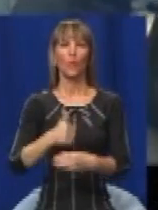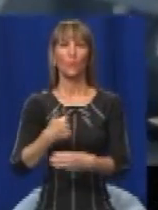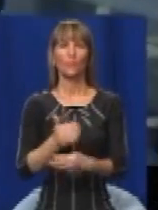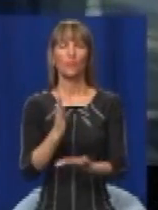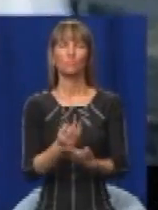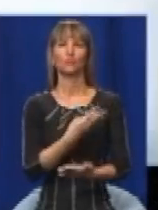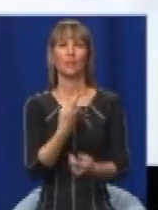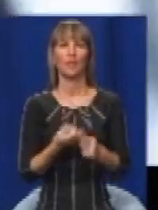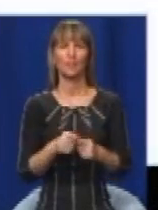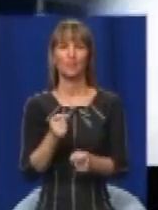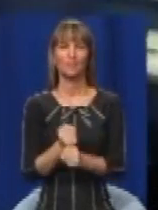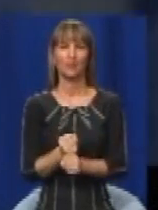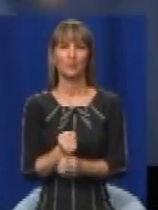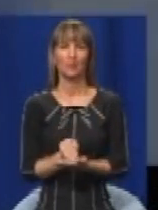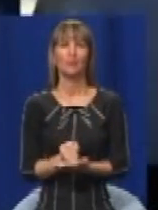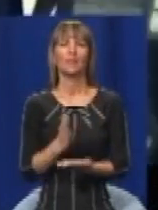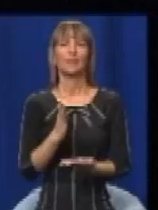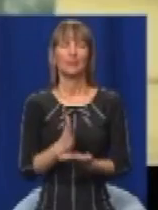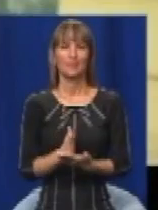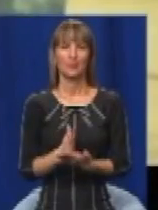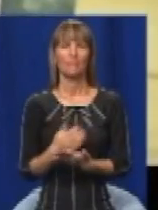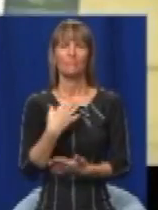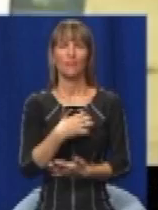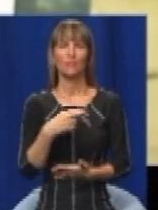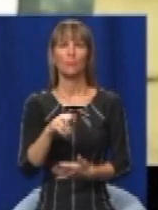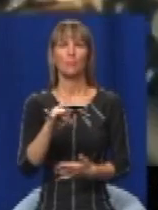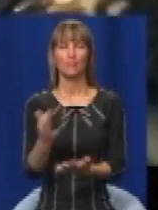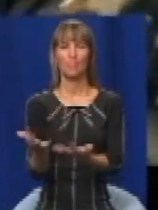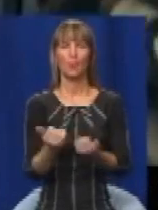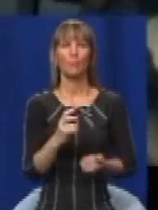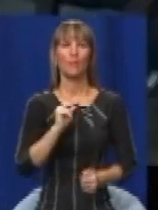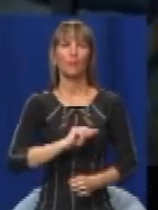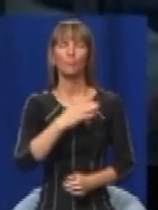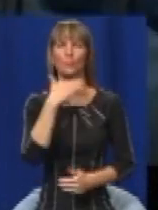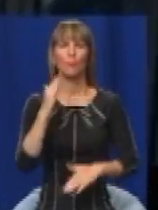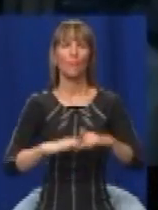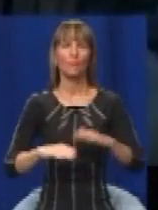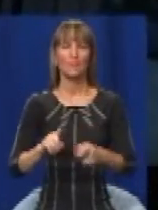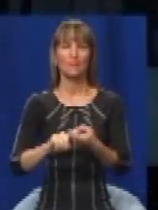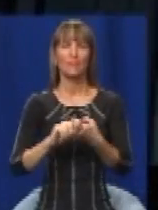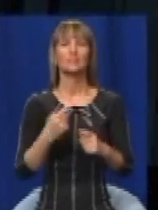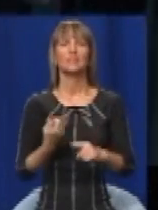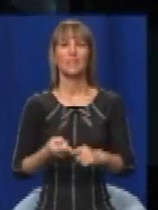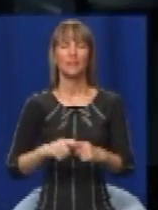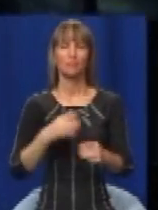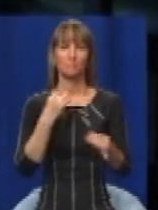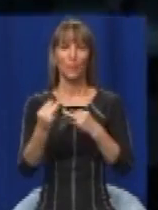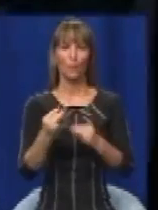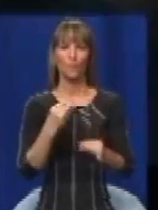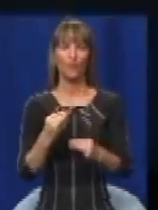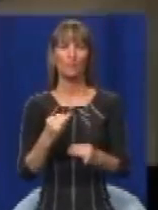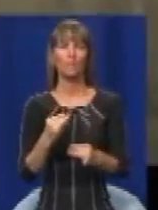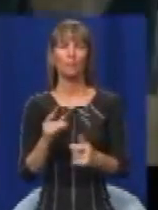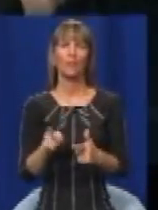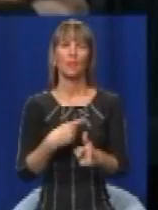наявність бажання це робити, є визначальним чинником при прийомі на роботу. Багато професій пов'язані саме із спілкуванням,